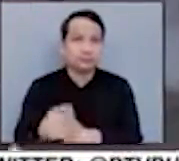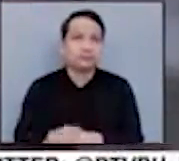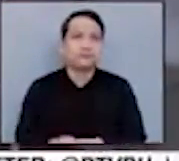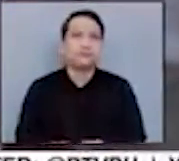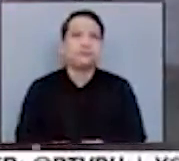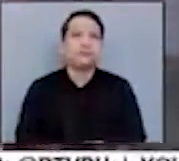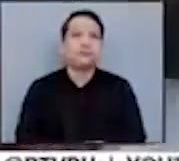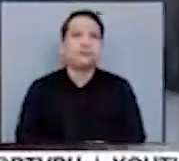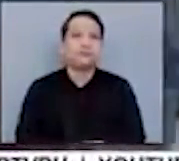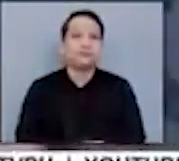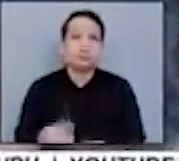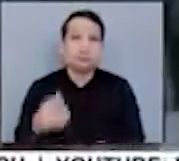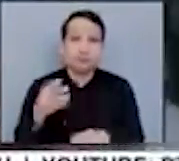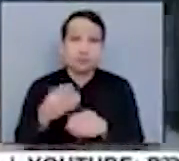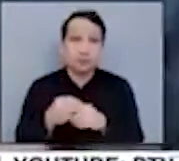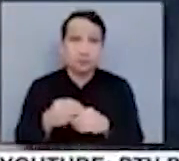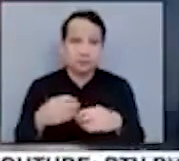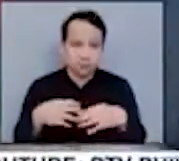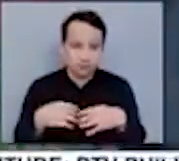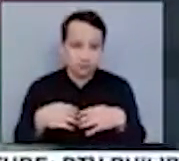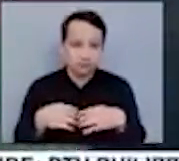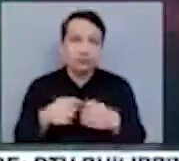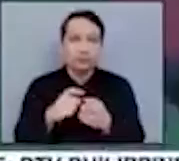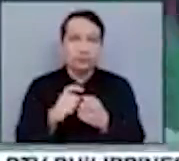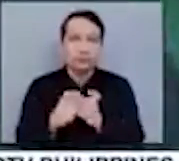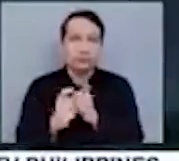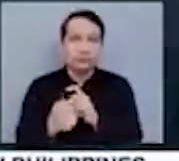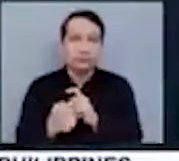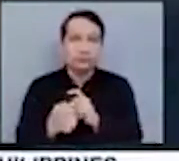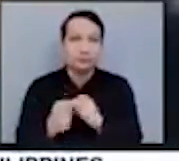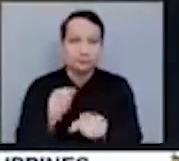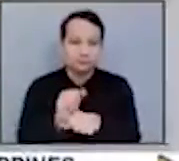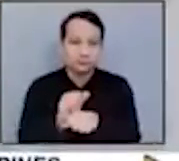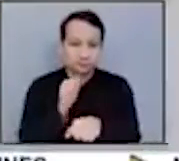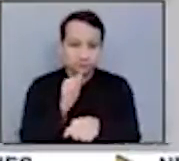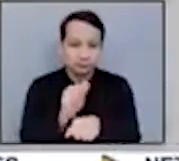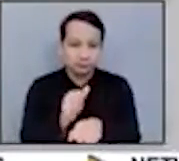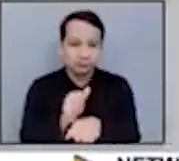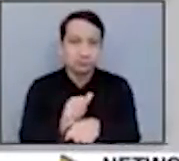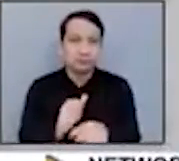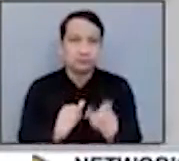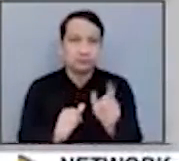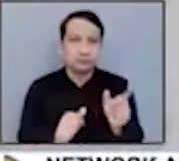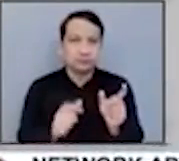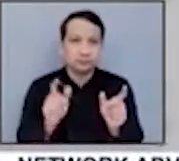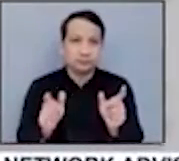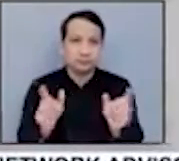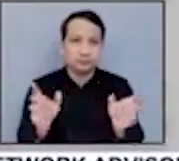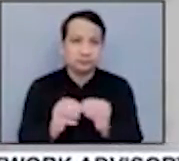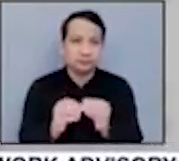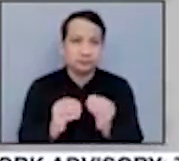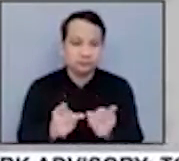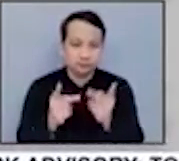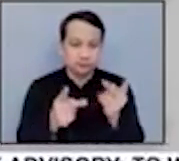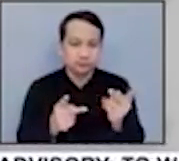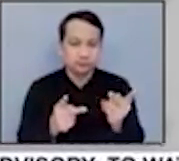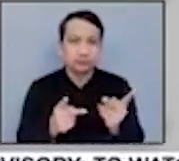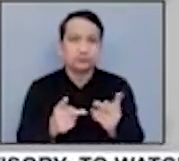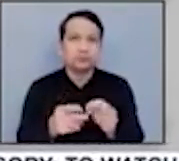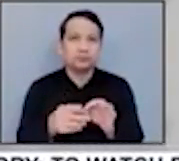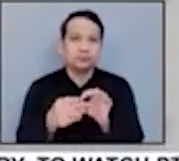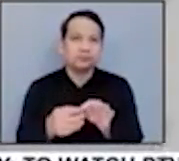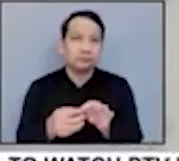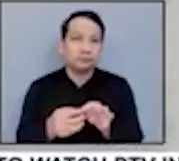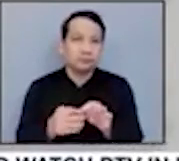Nadagdagan pa ang mga holiday at na-adjust ang non-working days para sa 2023. Sa Proclamation No. 19 ni Pangulong Ferdinand R.